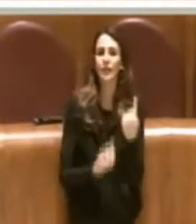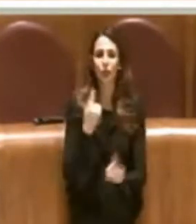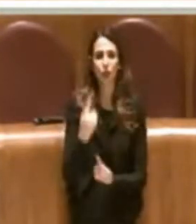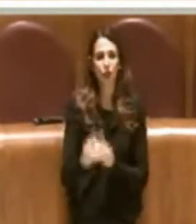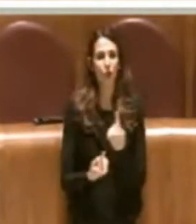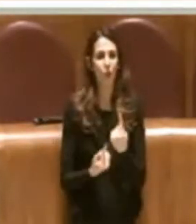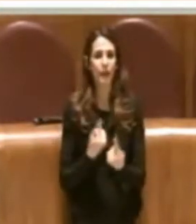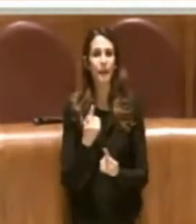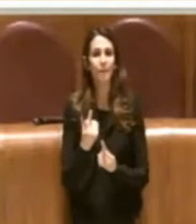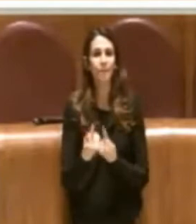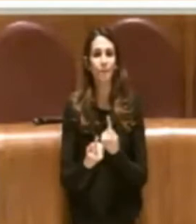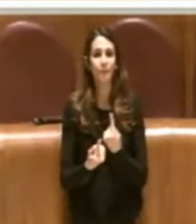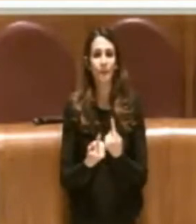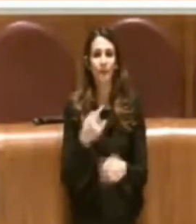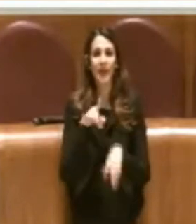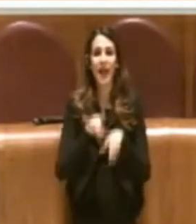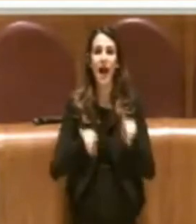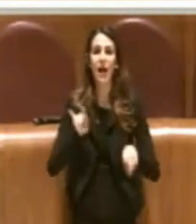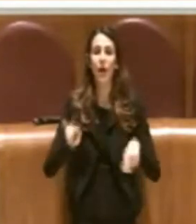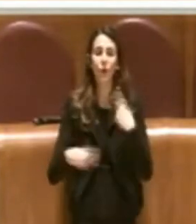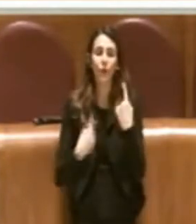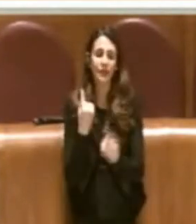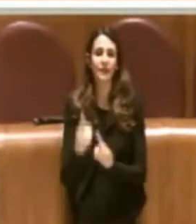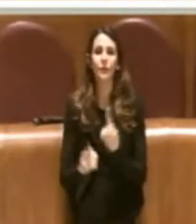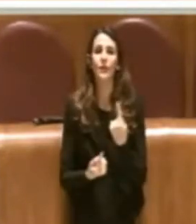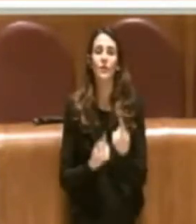si svolgevano